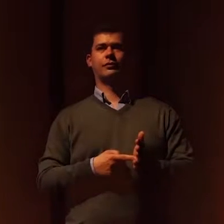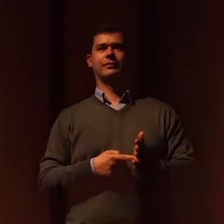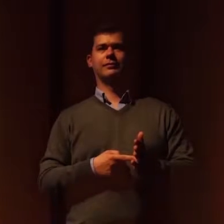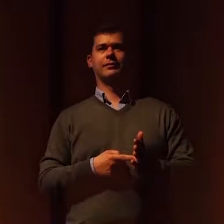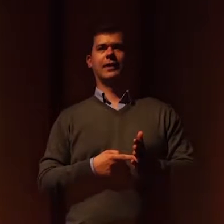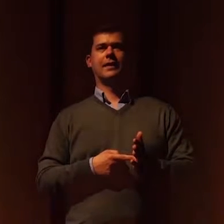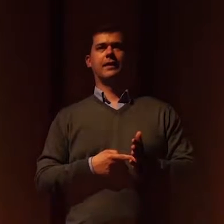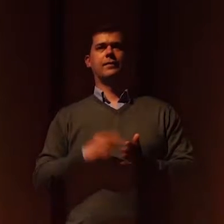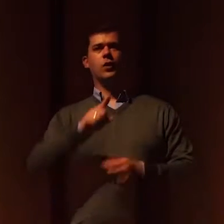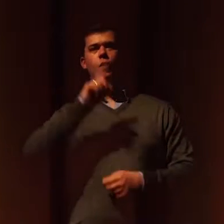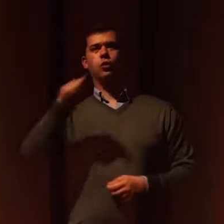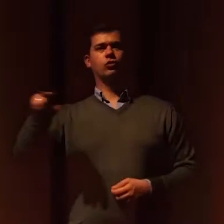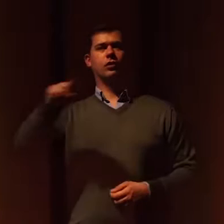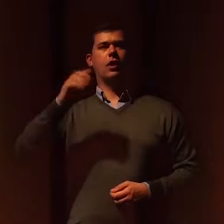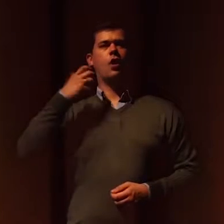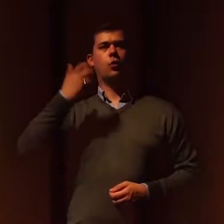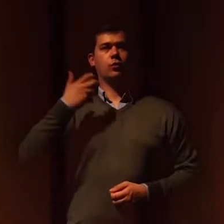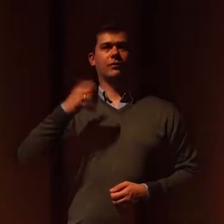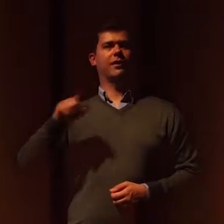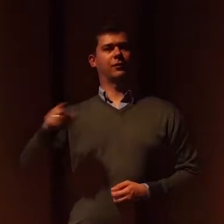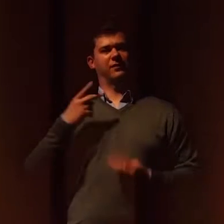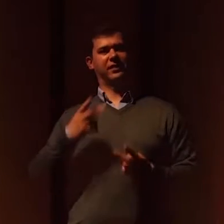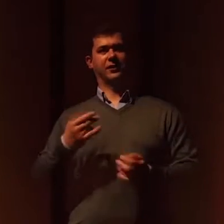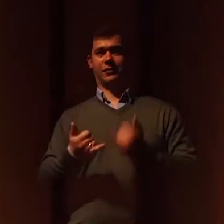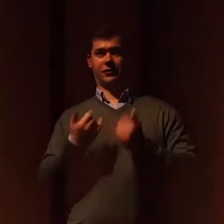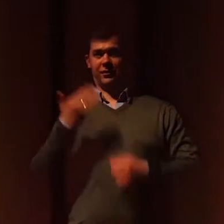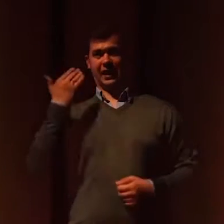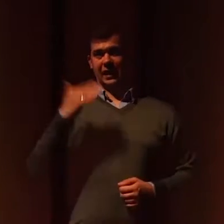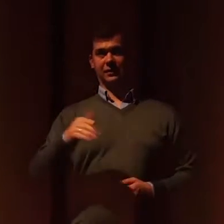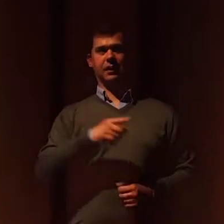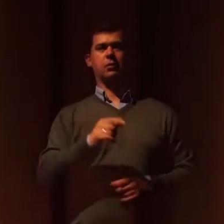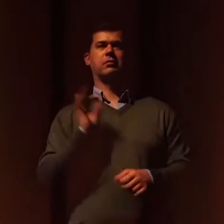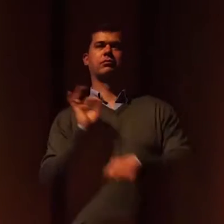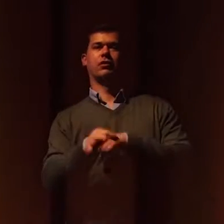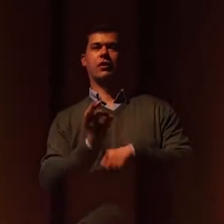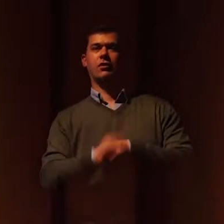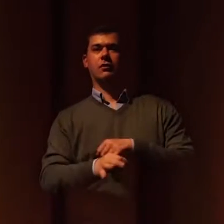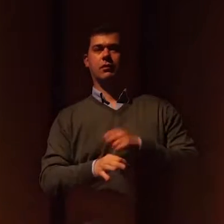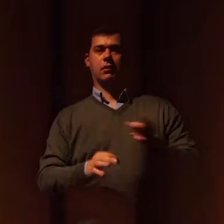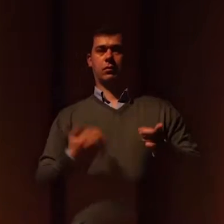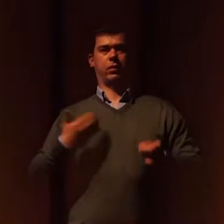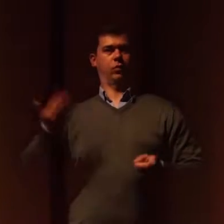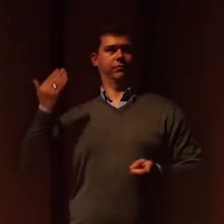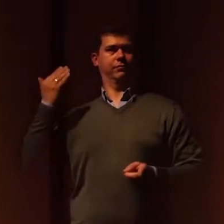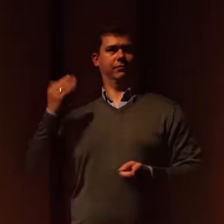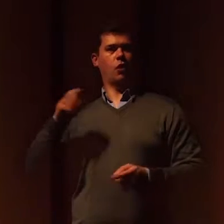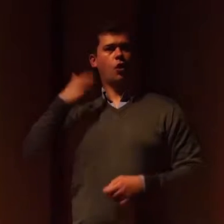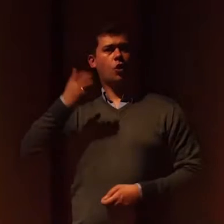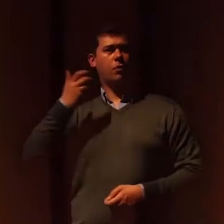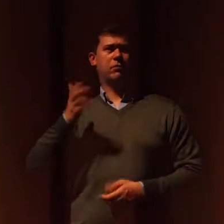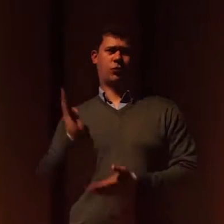przypadku ludności Romskiej też Wydaje mi się że ta nieznajomość prześladowań którą która spotykała Romów